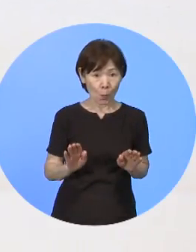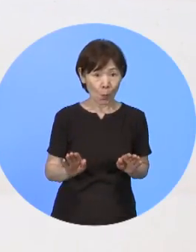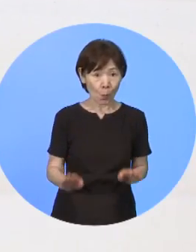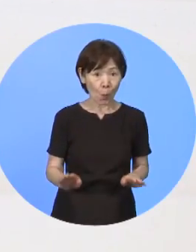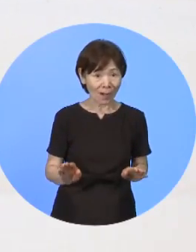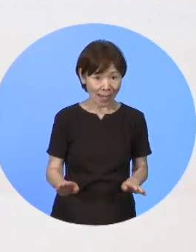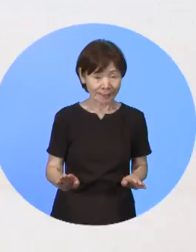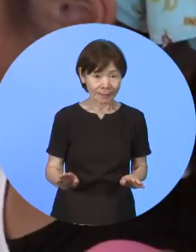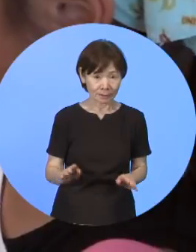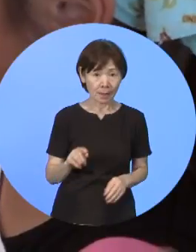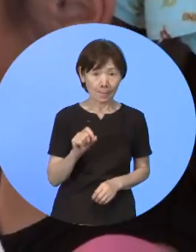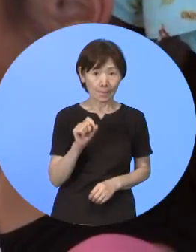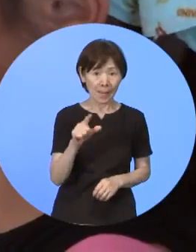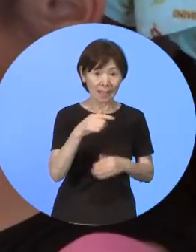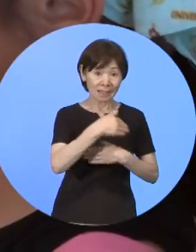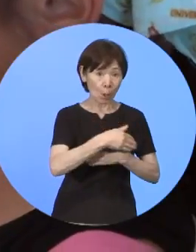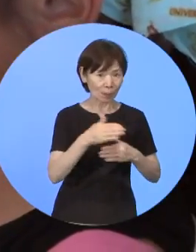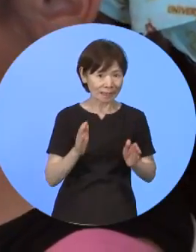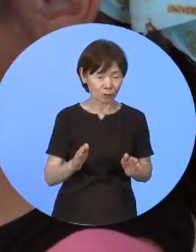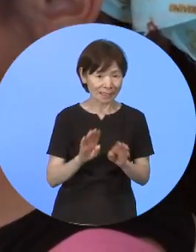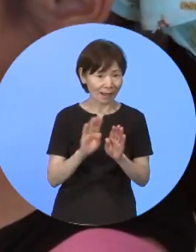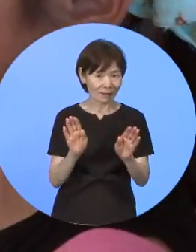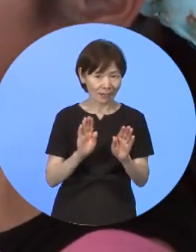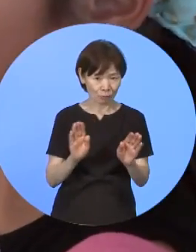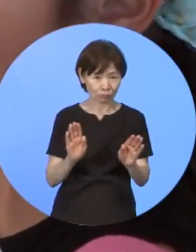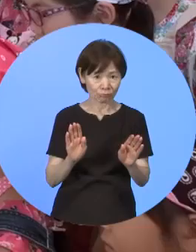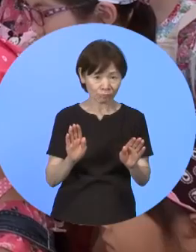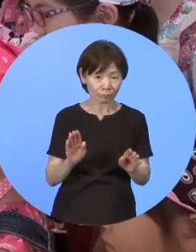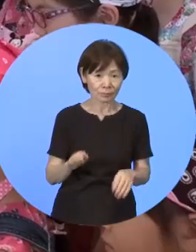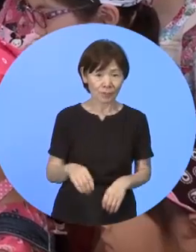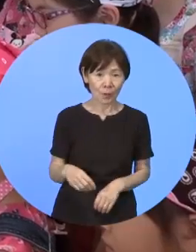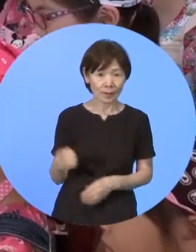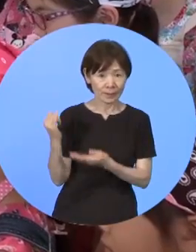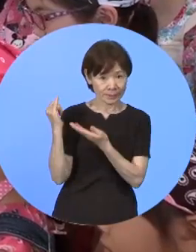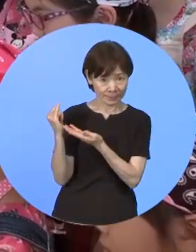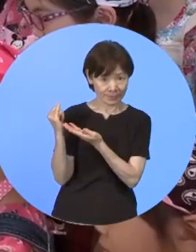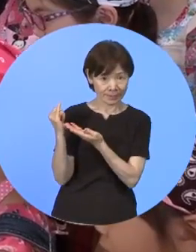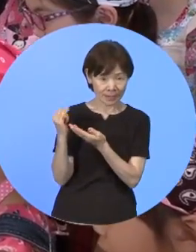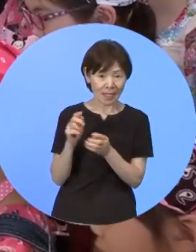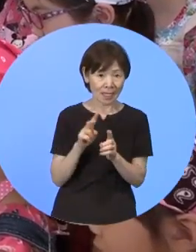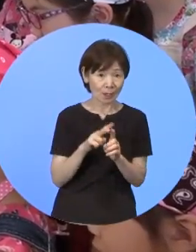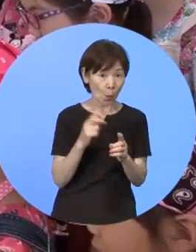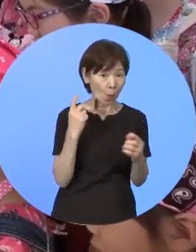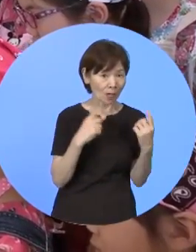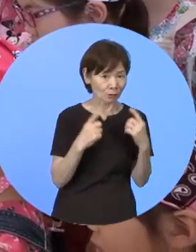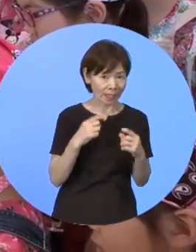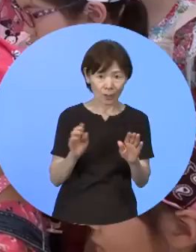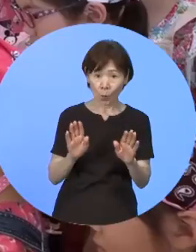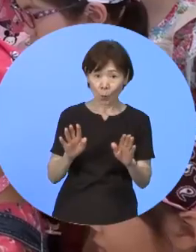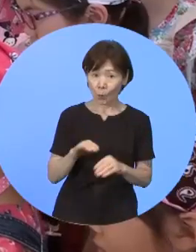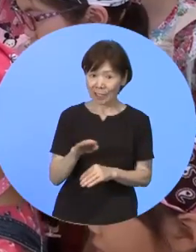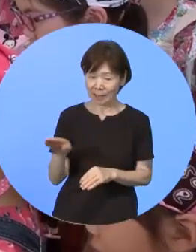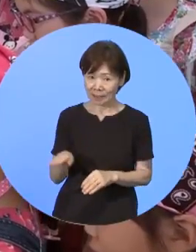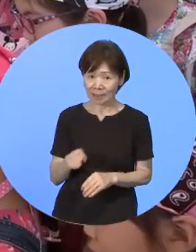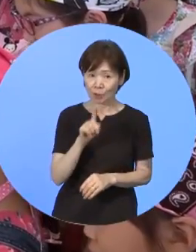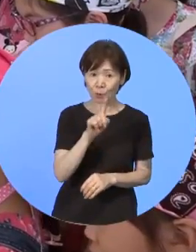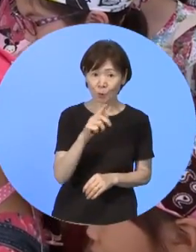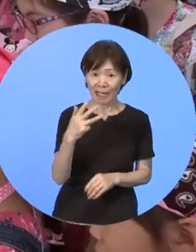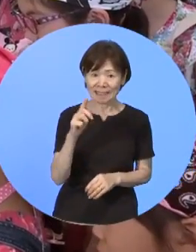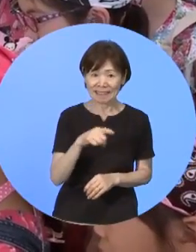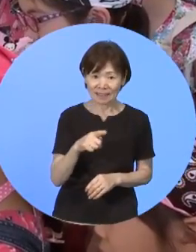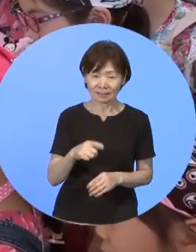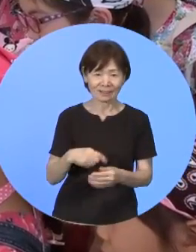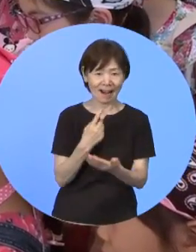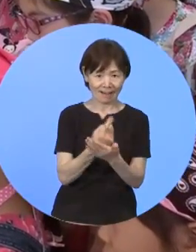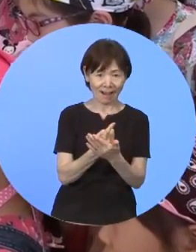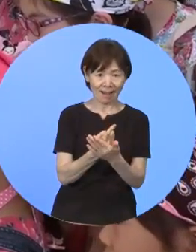ら父の日を前に行っているものです。今回は地域でパン教室などを開いている清水さんを